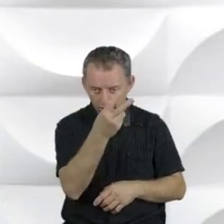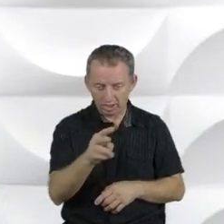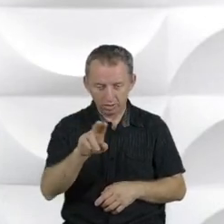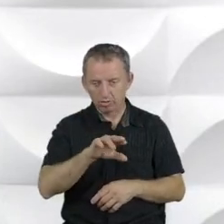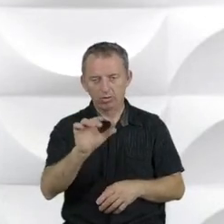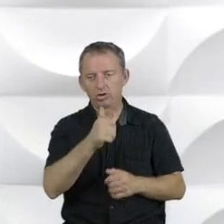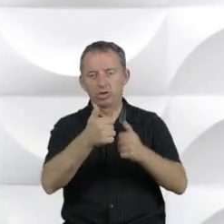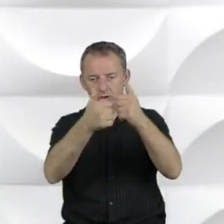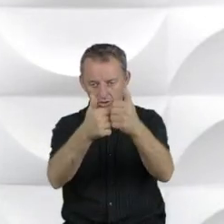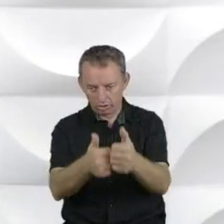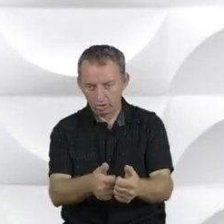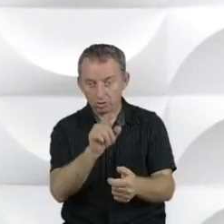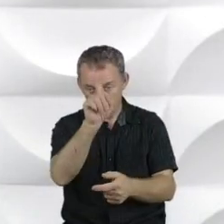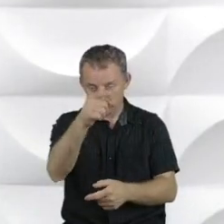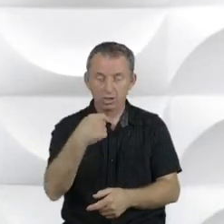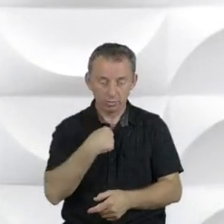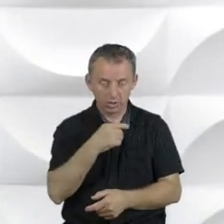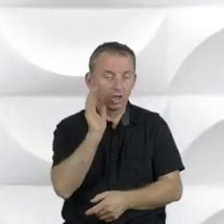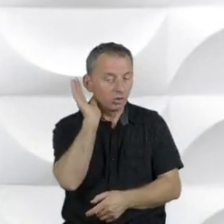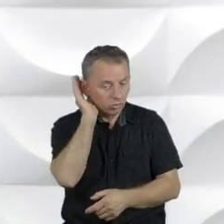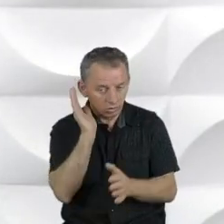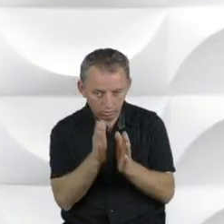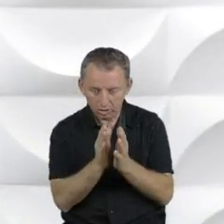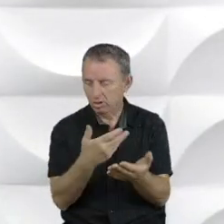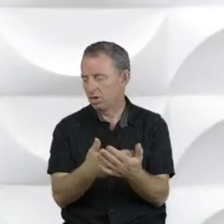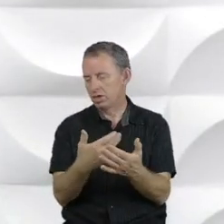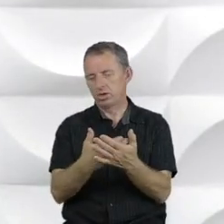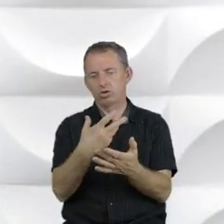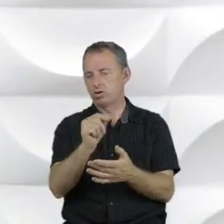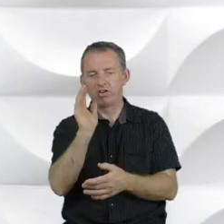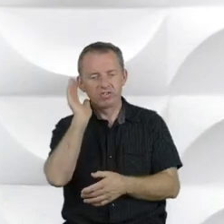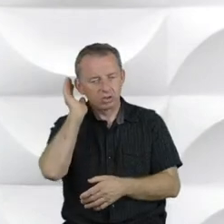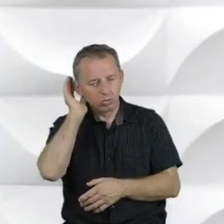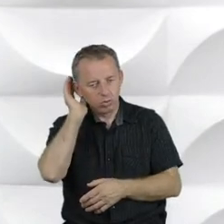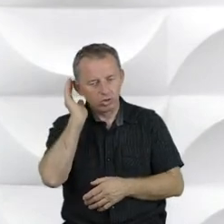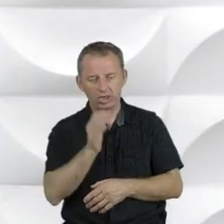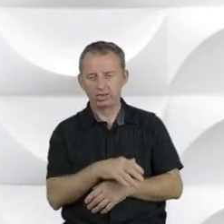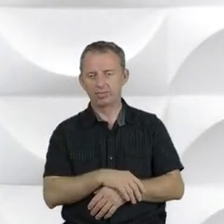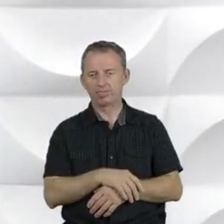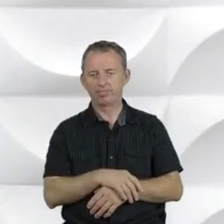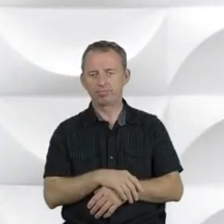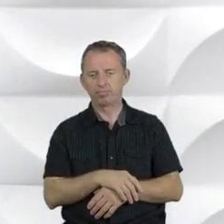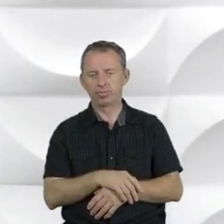stanie? Czy Ty to słyszysz? Dlaczego nie wysłuchujesz?